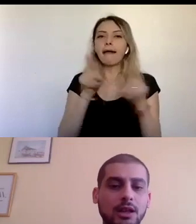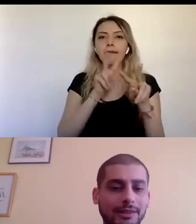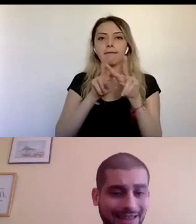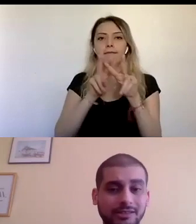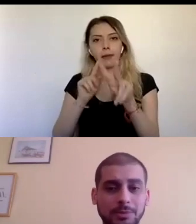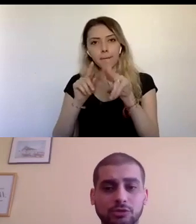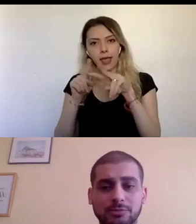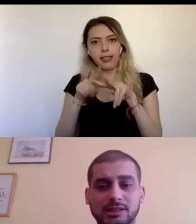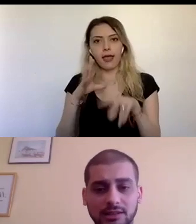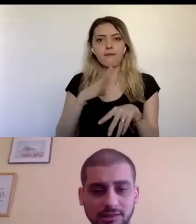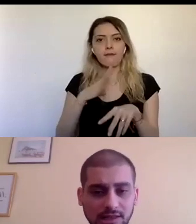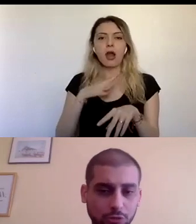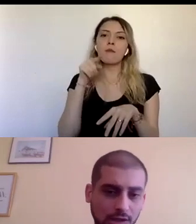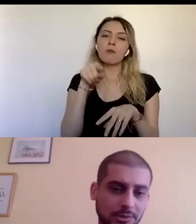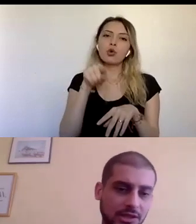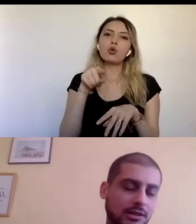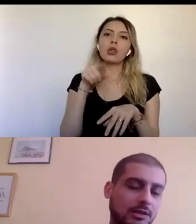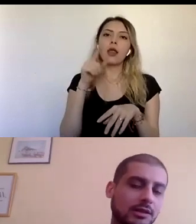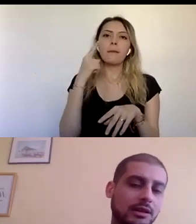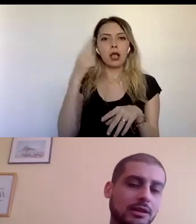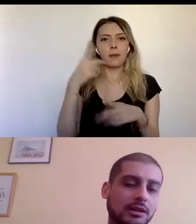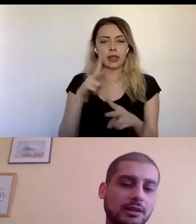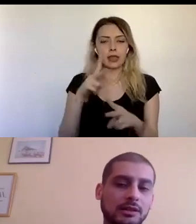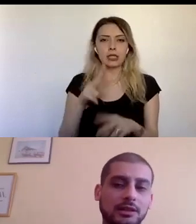kurmak. Kendi VPN'inizi kurmak sandığınızdan kolay bir şey.